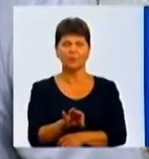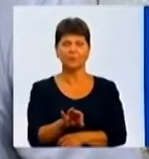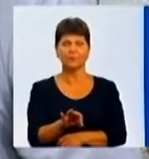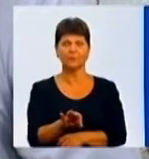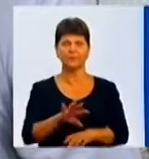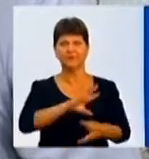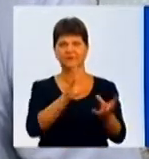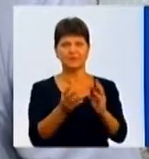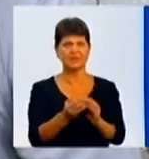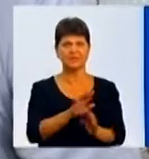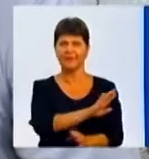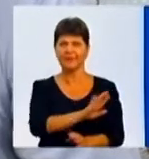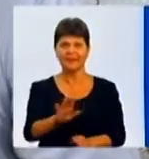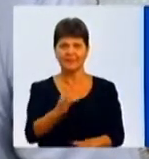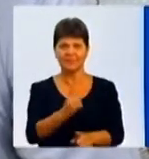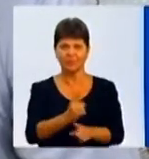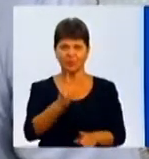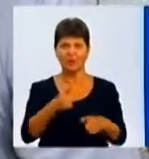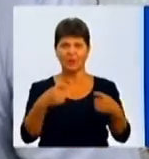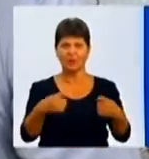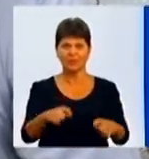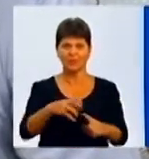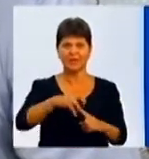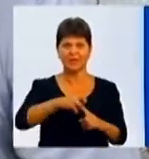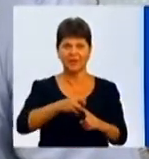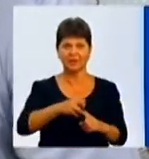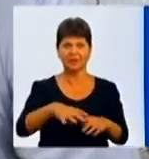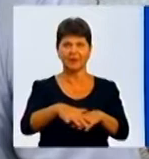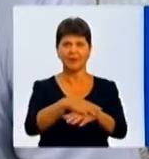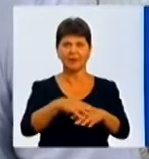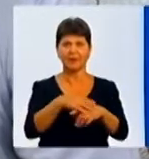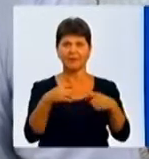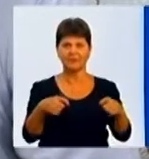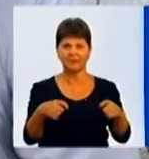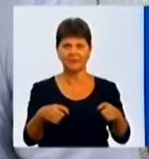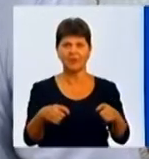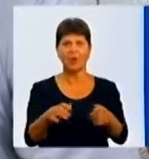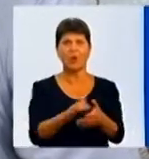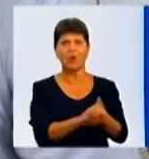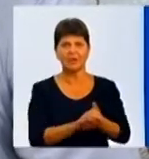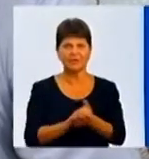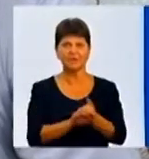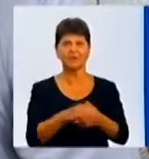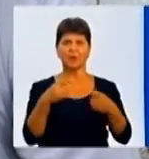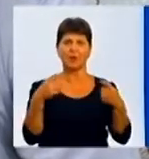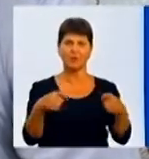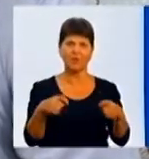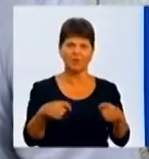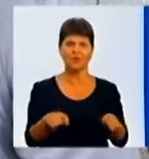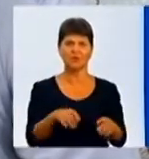взагалі-то не заборонено продавати гриби на ринках, які організовано проводять торгівлю, коли проводиться,